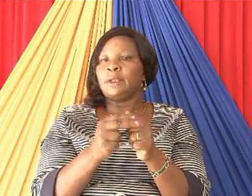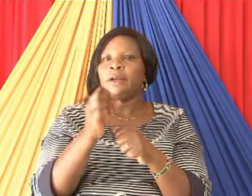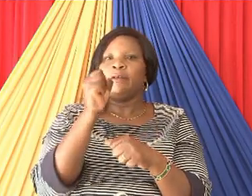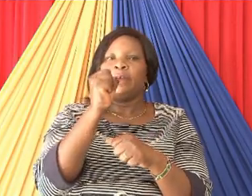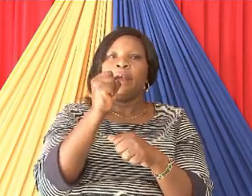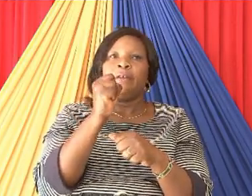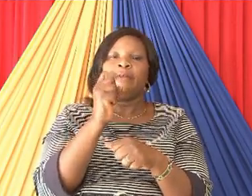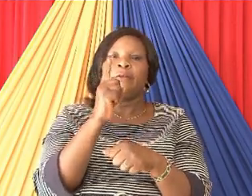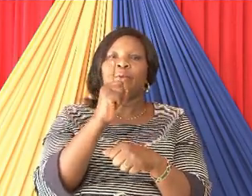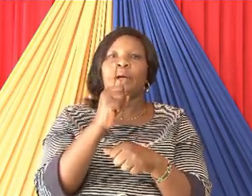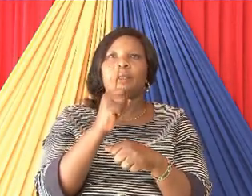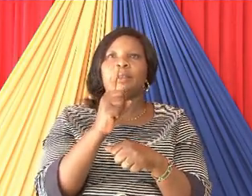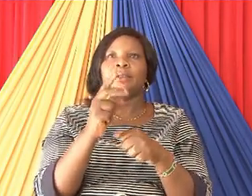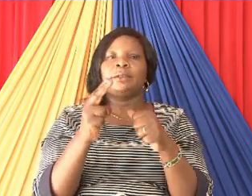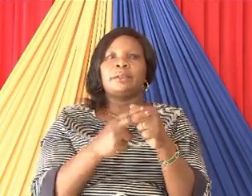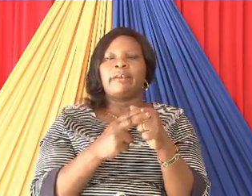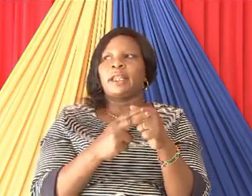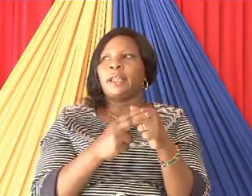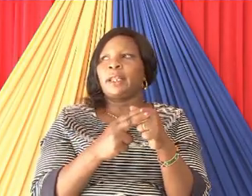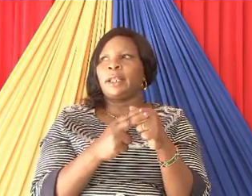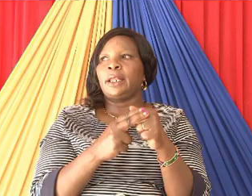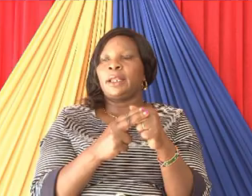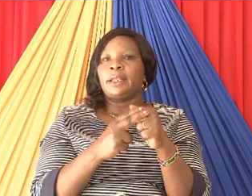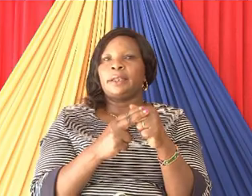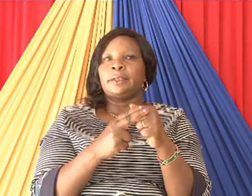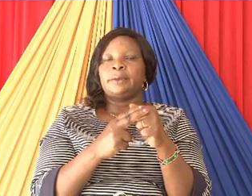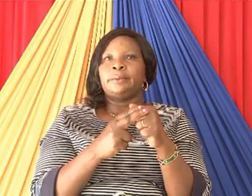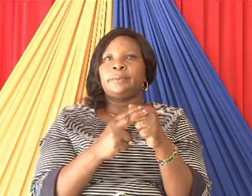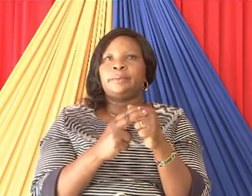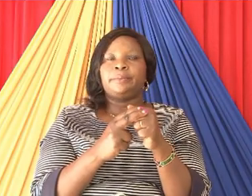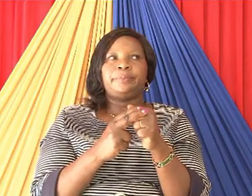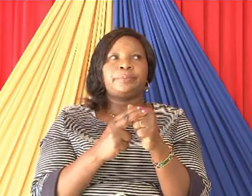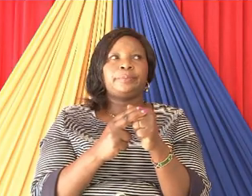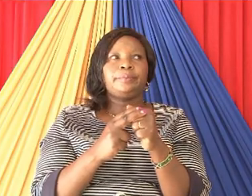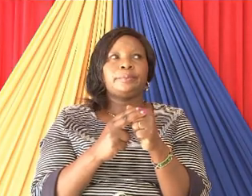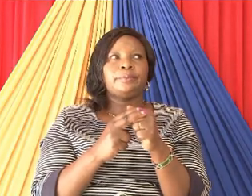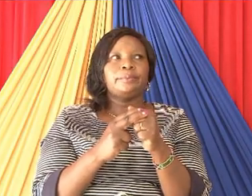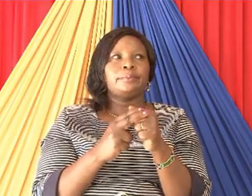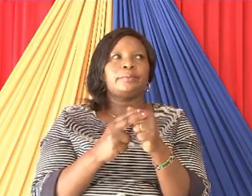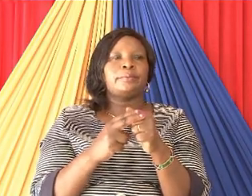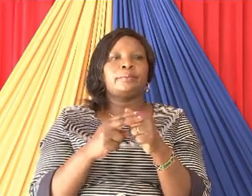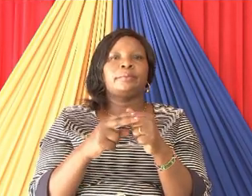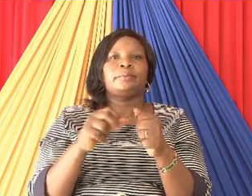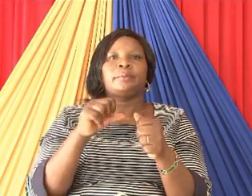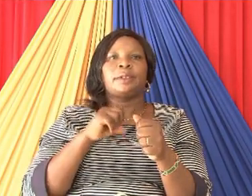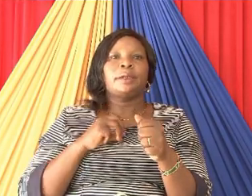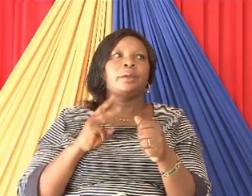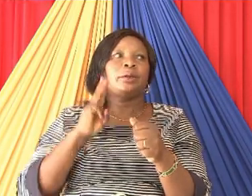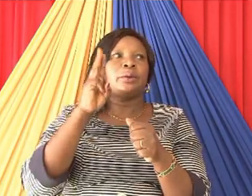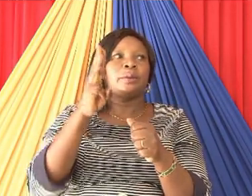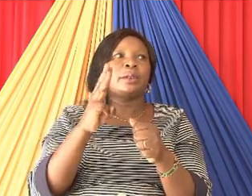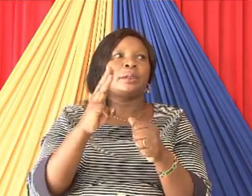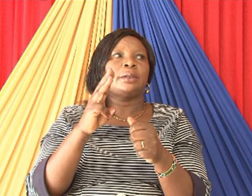tuanzie mstari wa kwanza kisha hapo saba. na nimwambie mpenzi